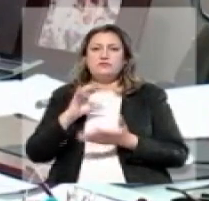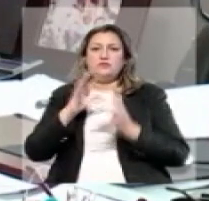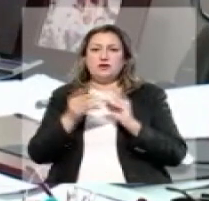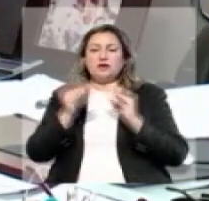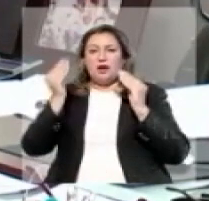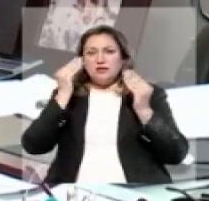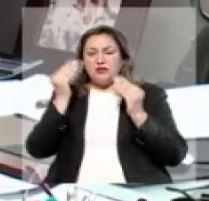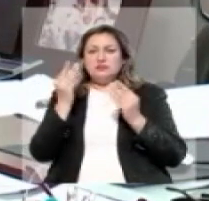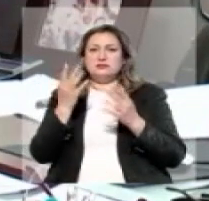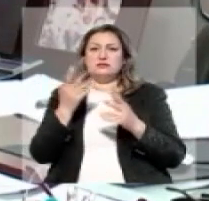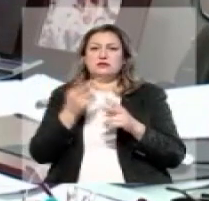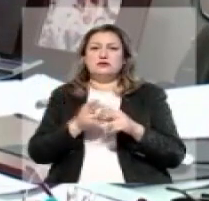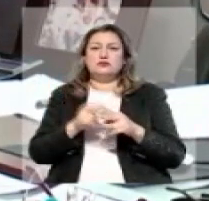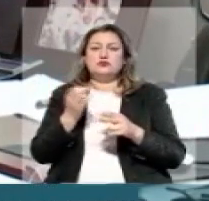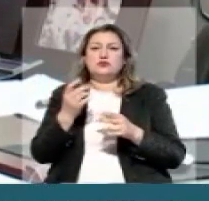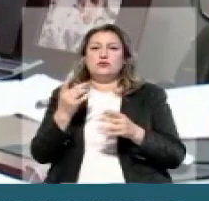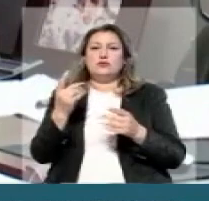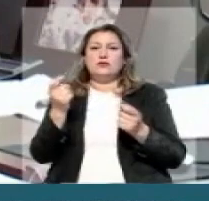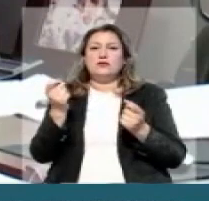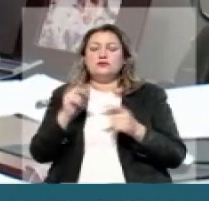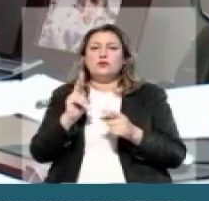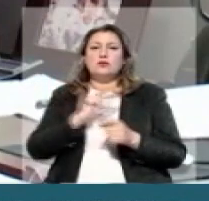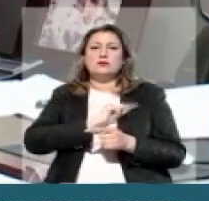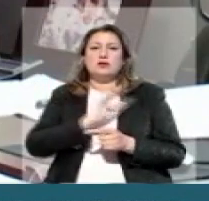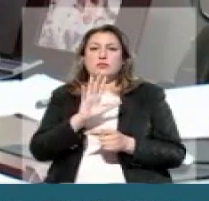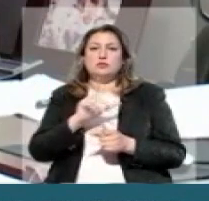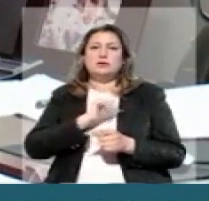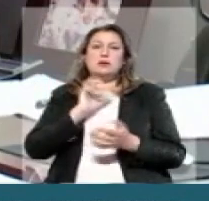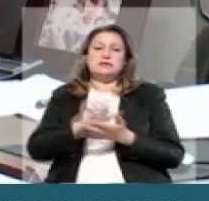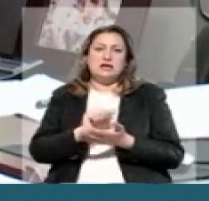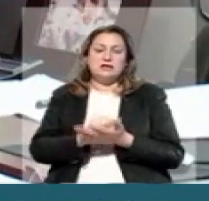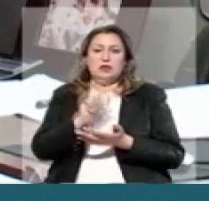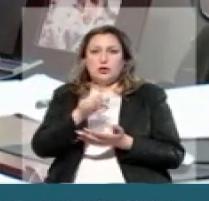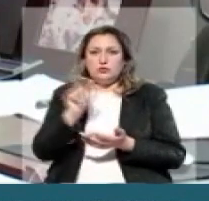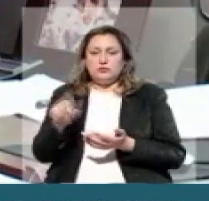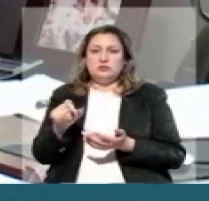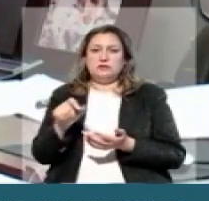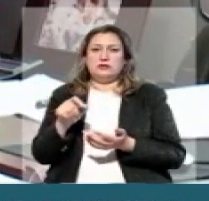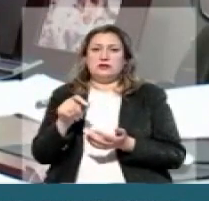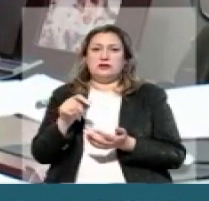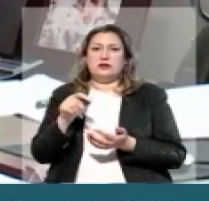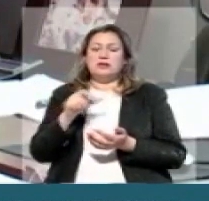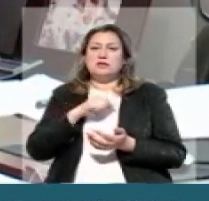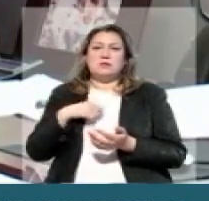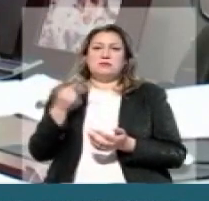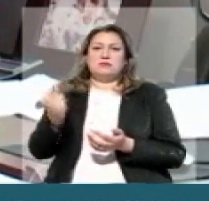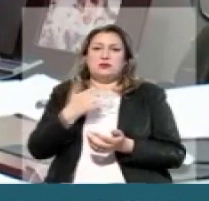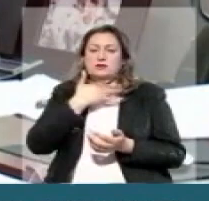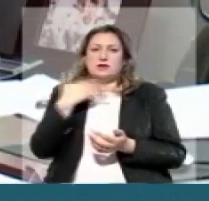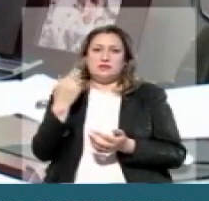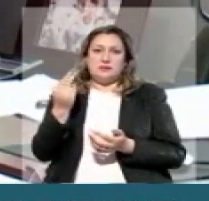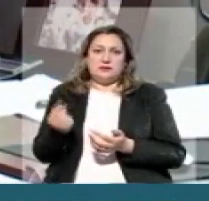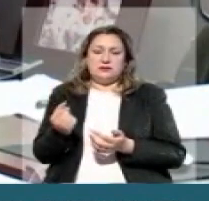жұмыспен қамтыған азаматтардың өткен кезең үшін жарна төлеуге қызығушылық танытпайтыны анықталды. Сол себепті олар үшін